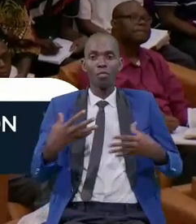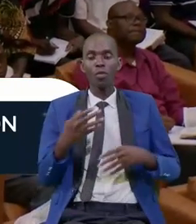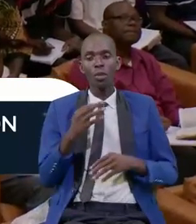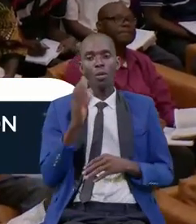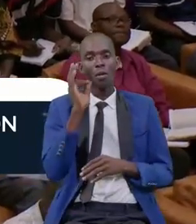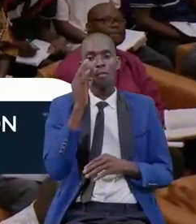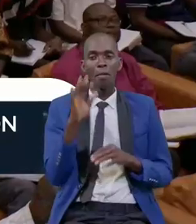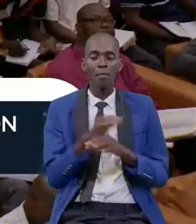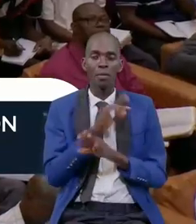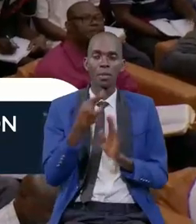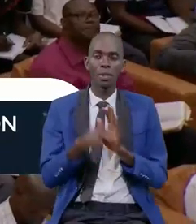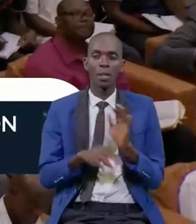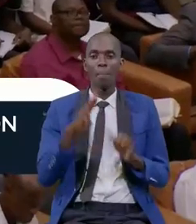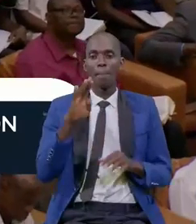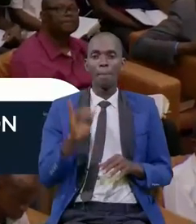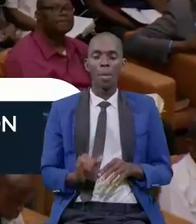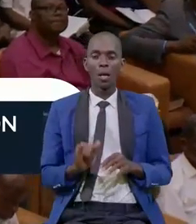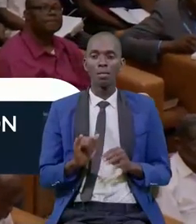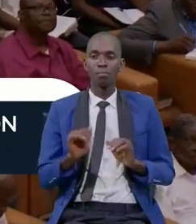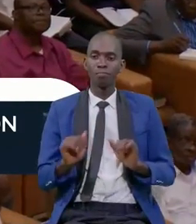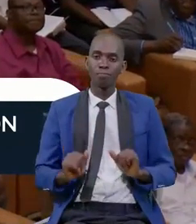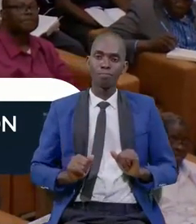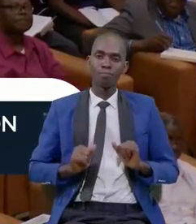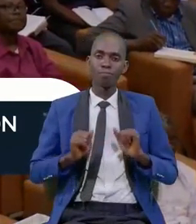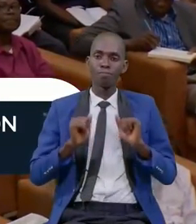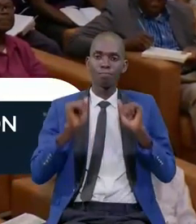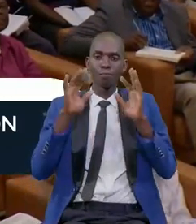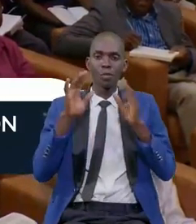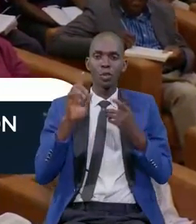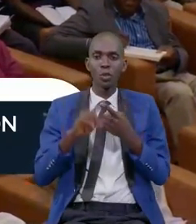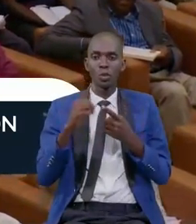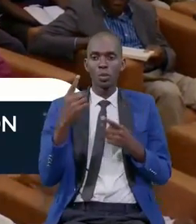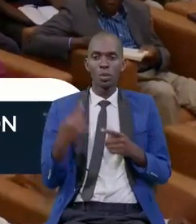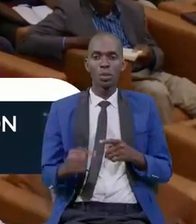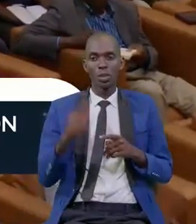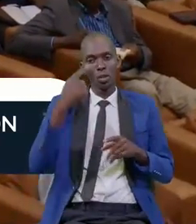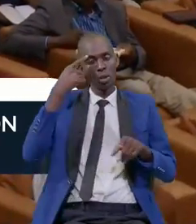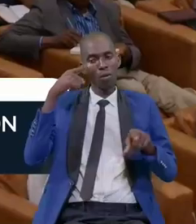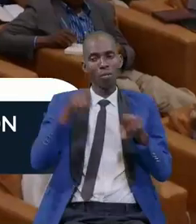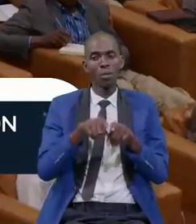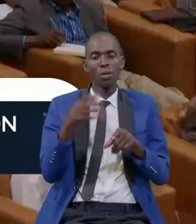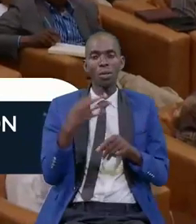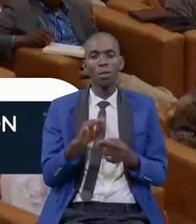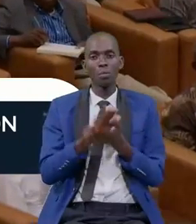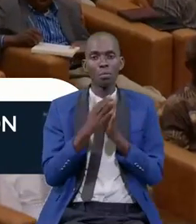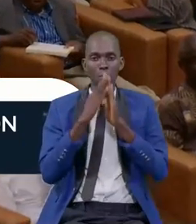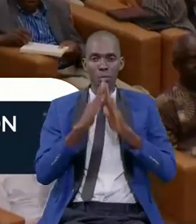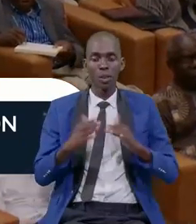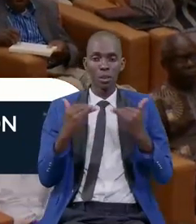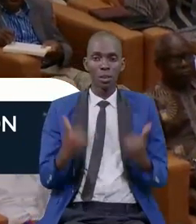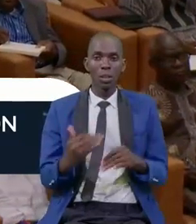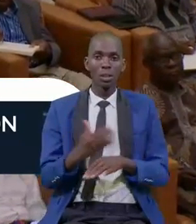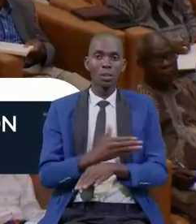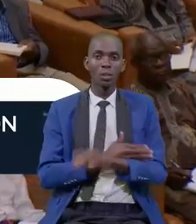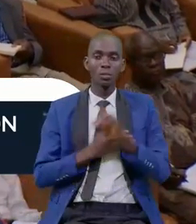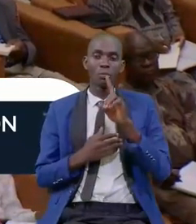la fructification étendue par la dévotion à l'alliance